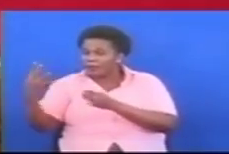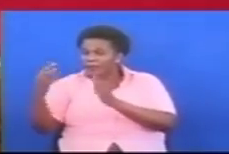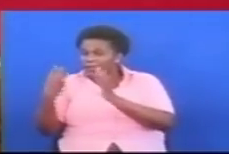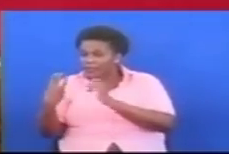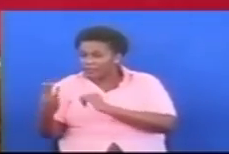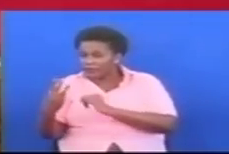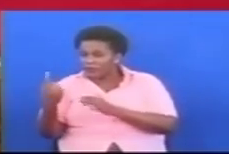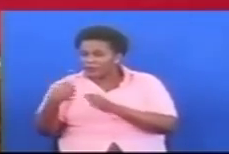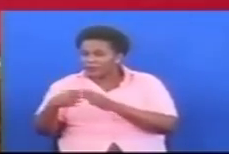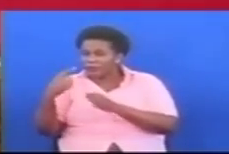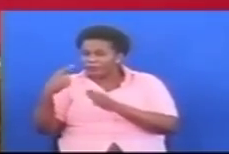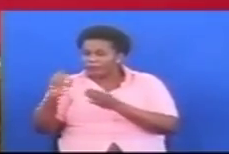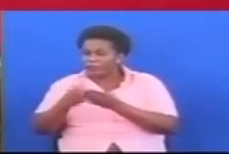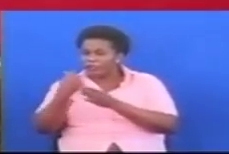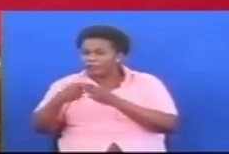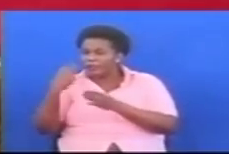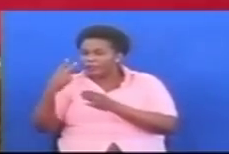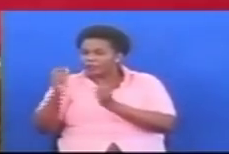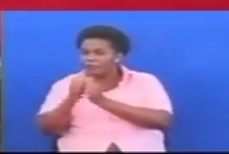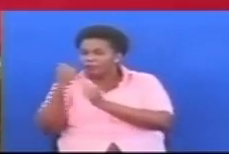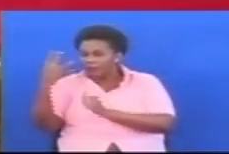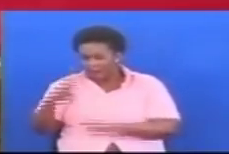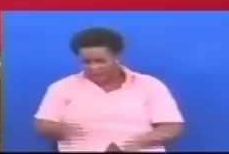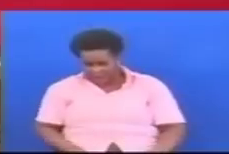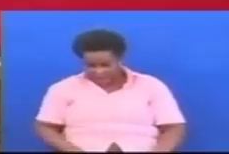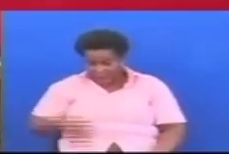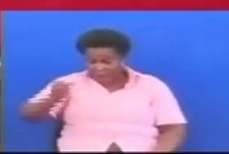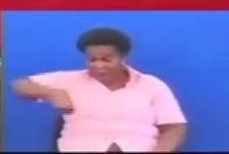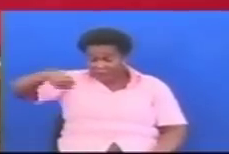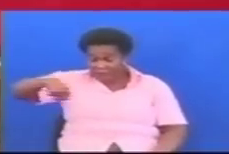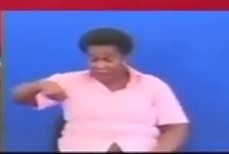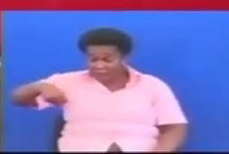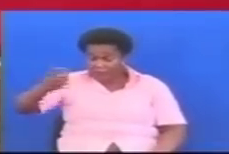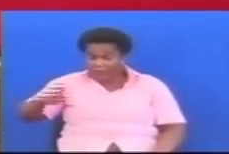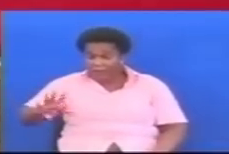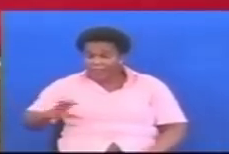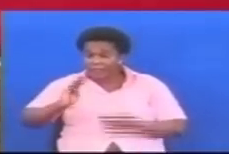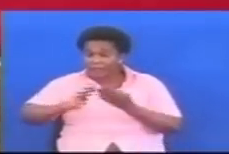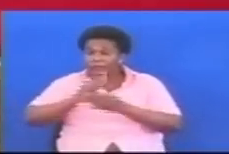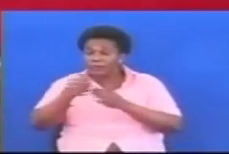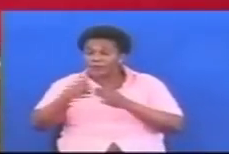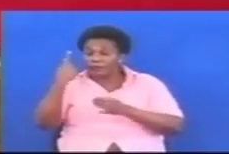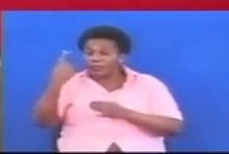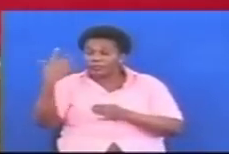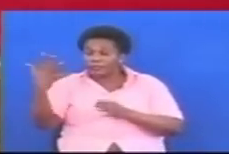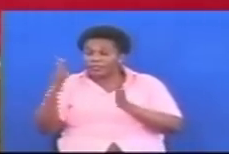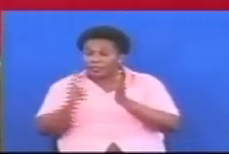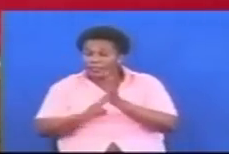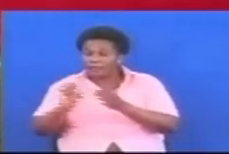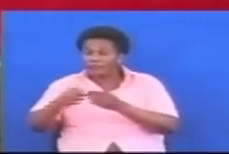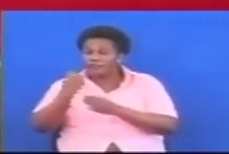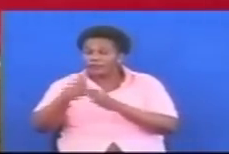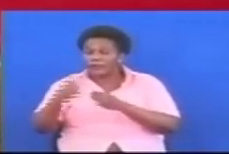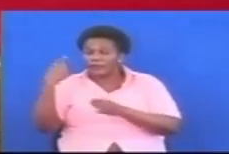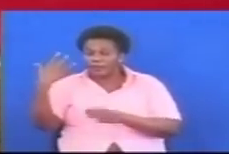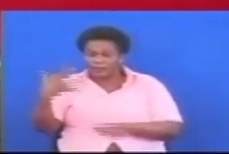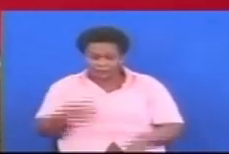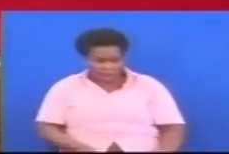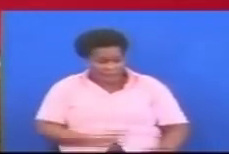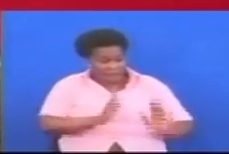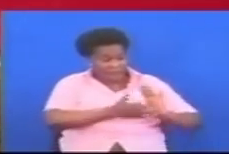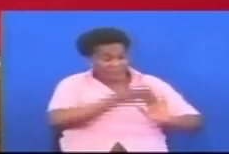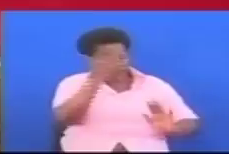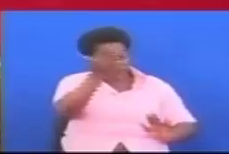milioni 214. Kati ya fedha hizo mfuko wa maji ni bilioni 158 milioni 500 na fedha kutoka katika vyanzo